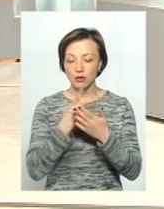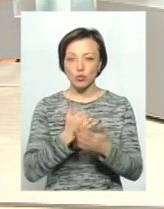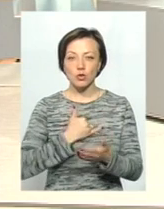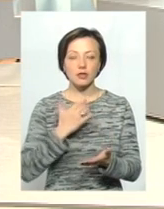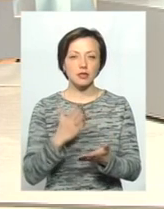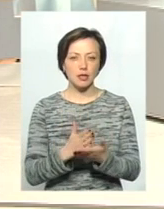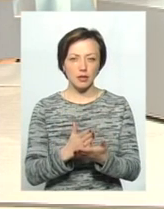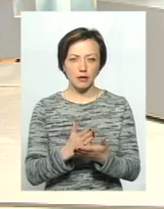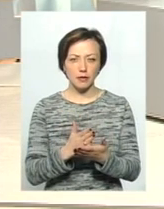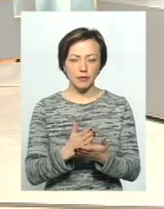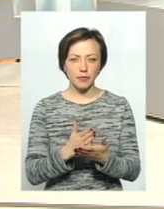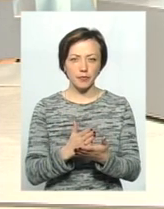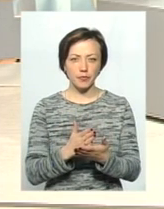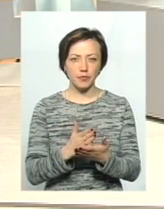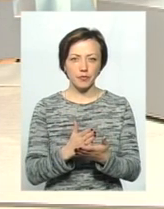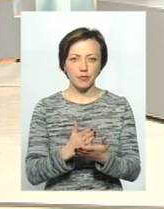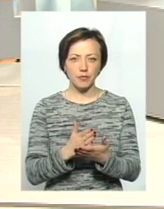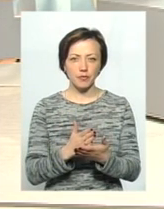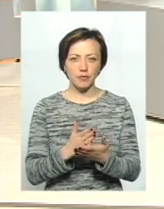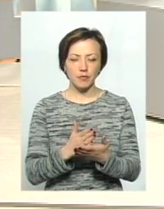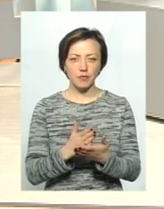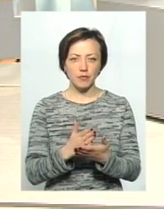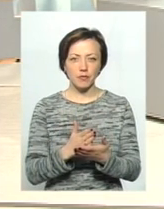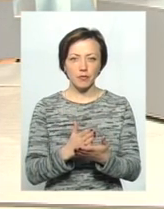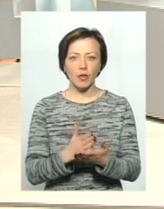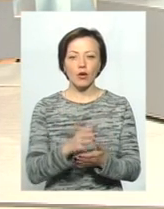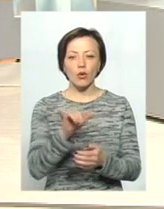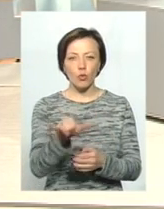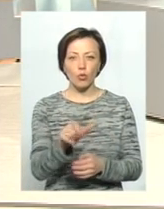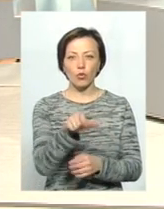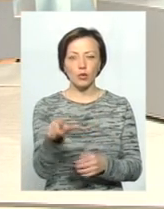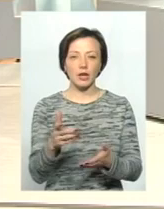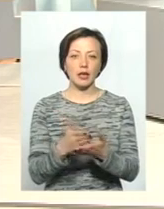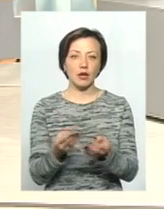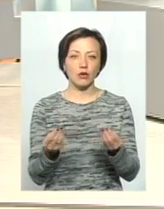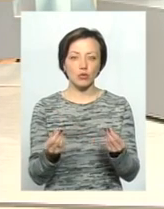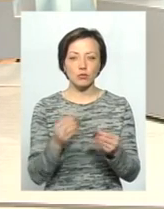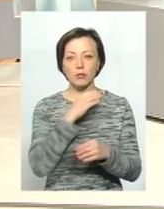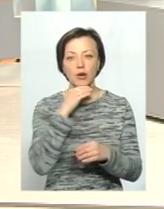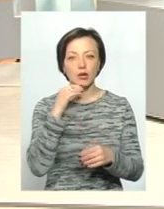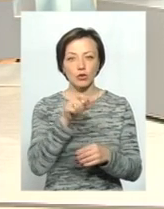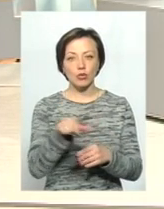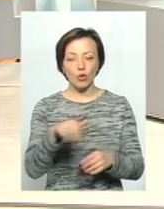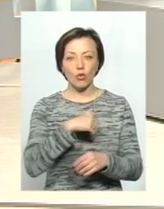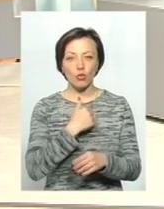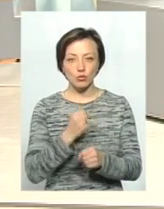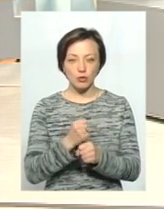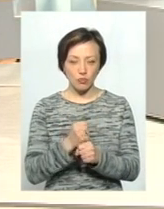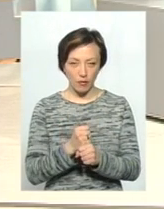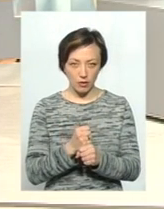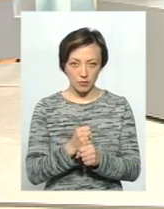есть, ну, как мы вот с коллегой выяснили, у нас в людей есть деньги. От, у нас є дуже багато людей, які хочуть